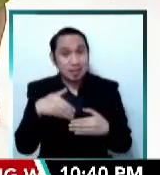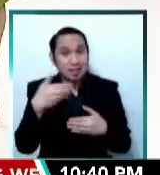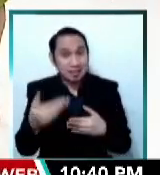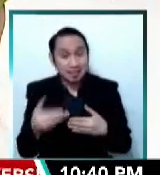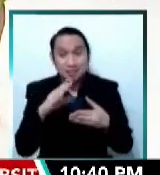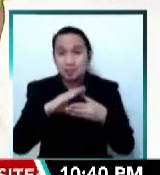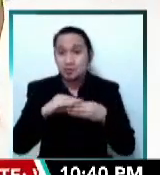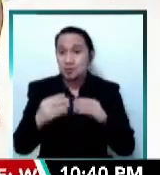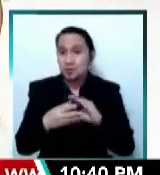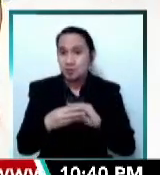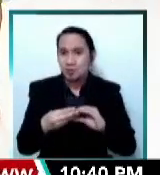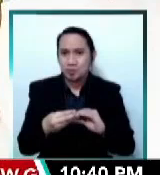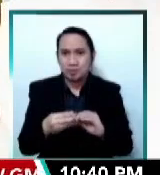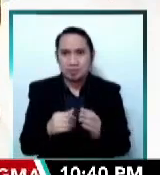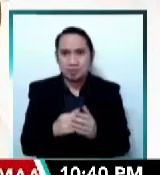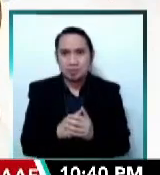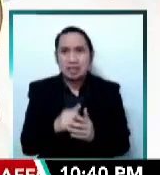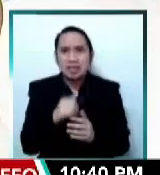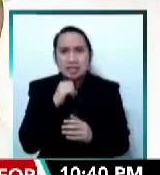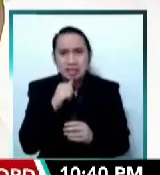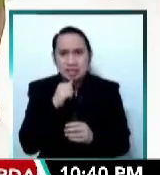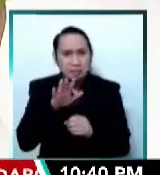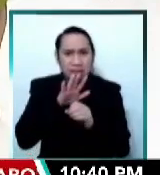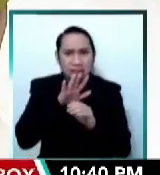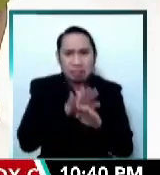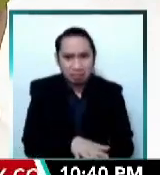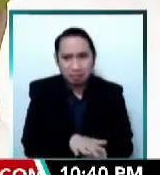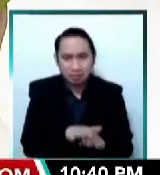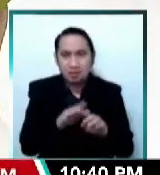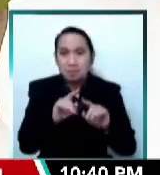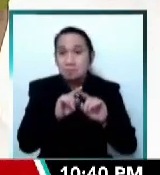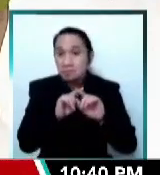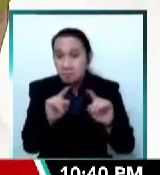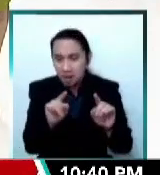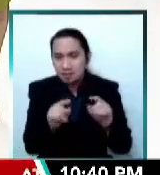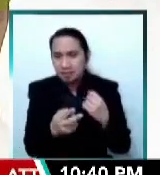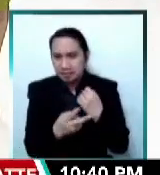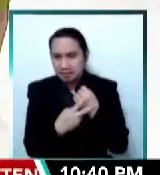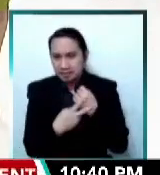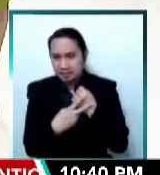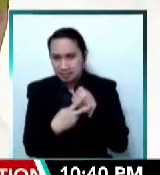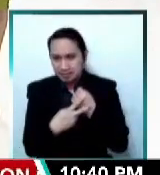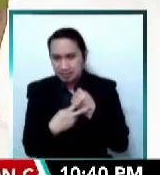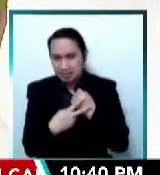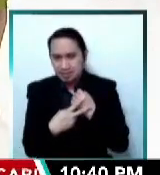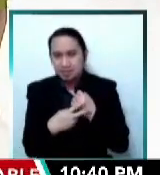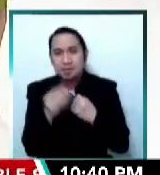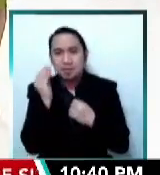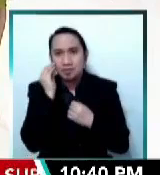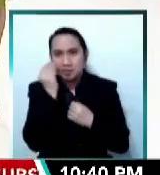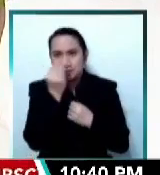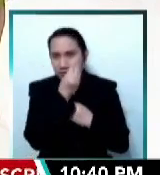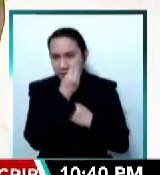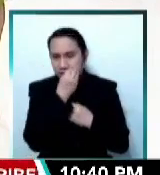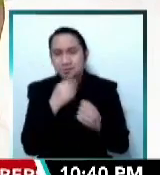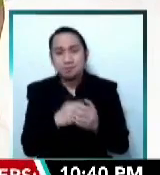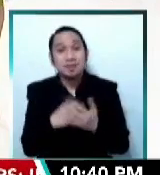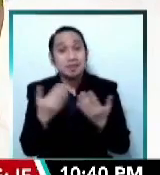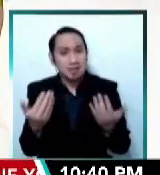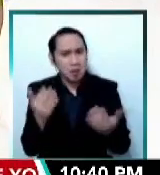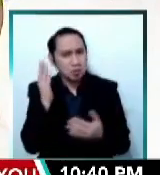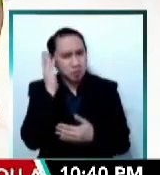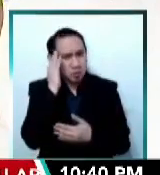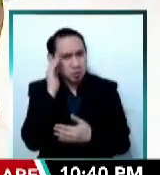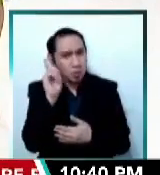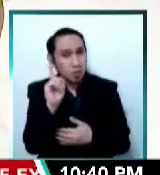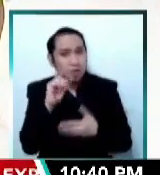daw tinapakan. Para raw yan, i-preserve yung bulaklak at negosyo na ng isang ophthalmologist. Alamin kung paano mula